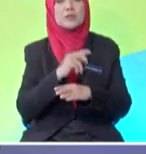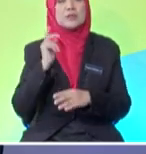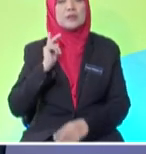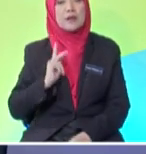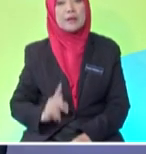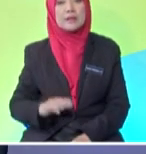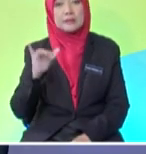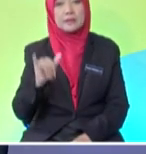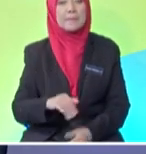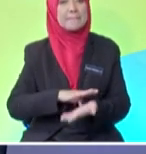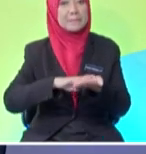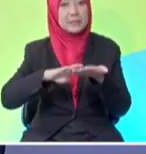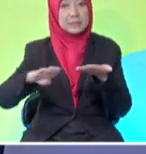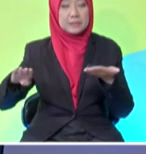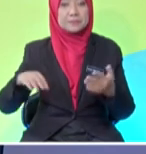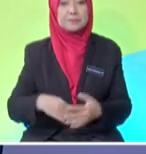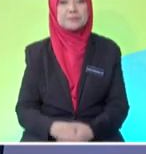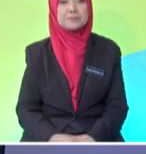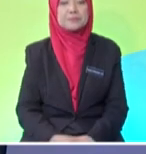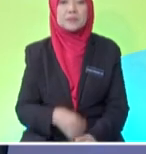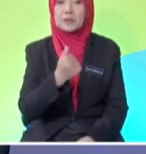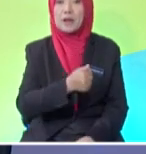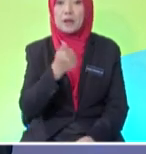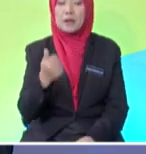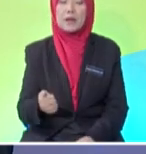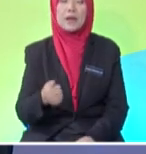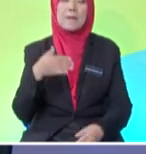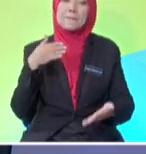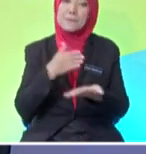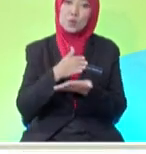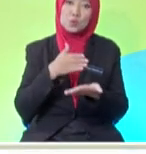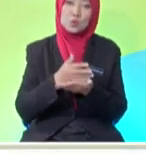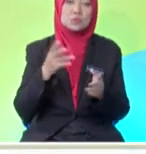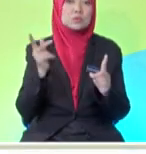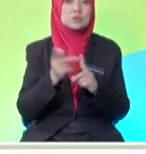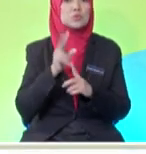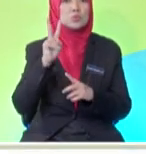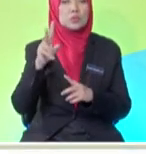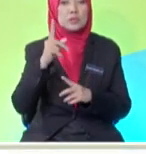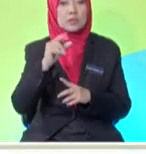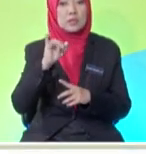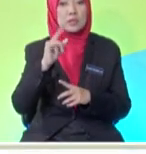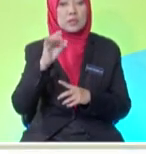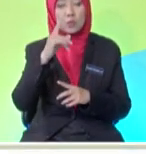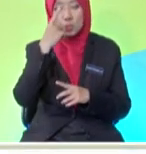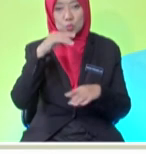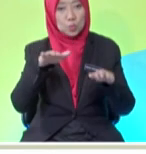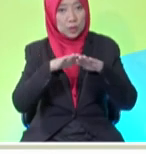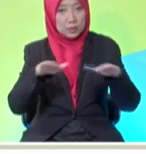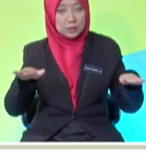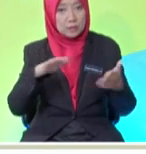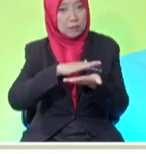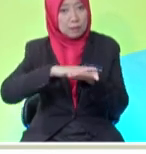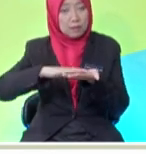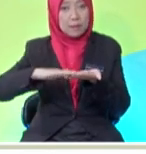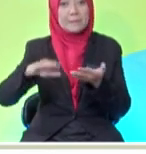bersih memotong kedua QQ digunakan bagi memotong dan meratakan permukaan keju selain